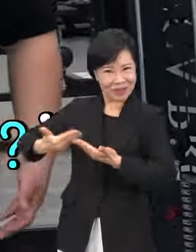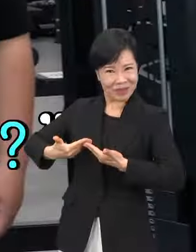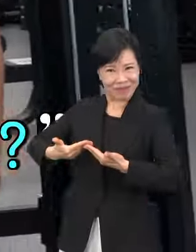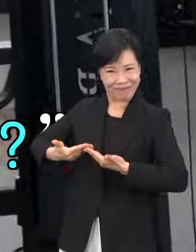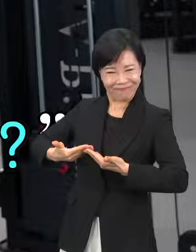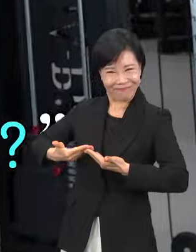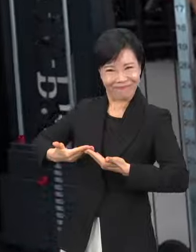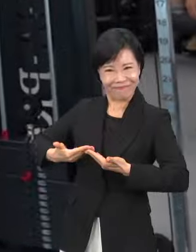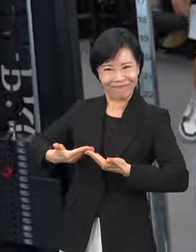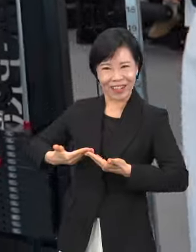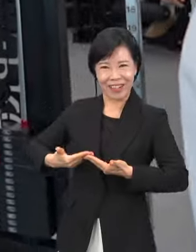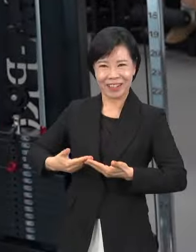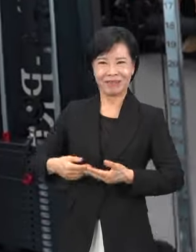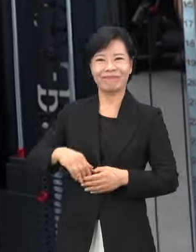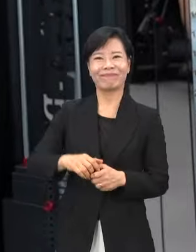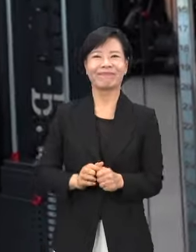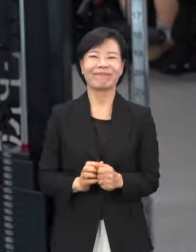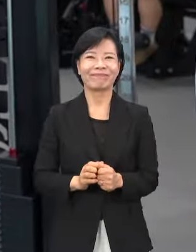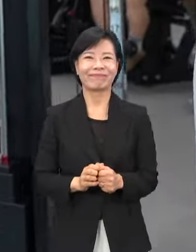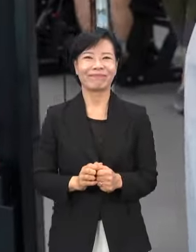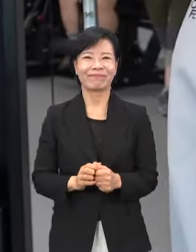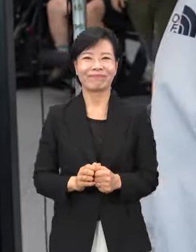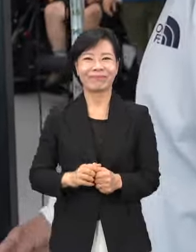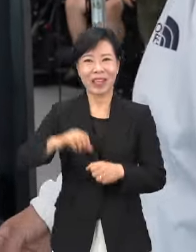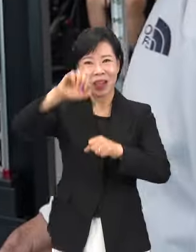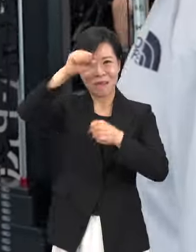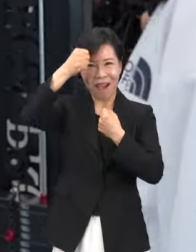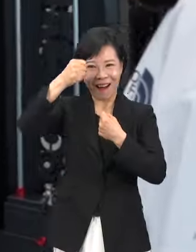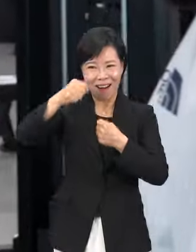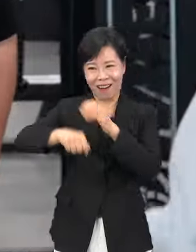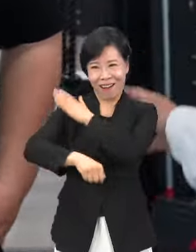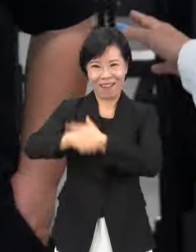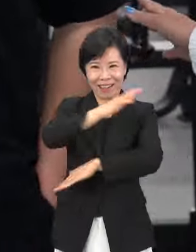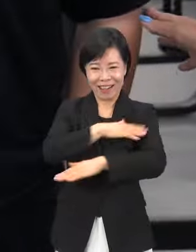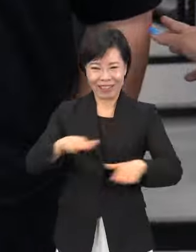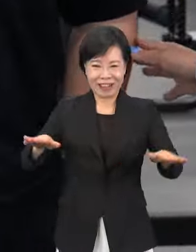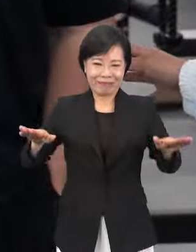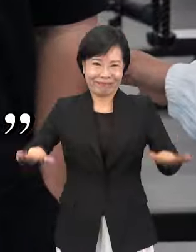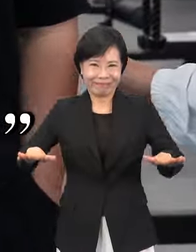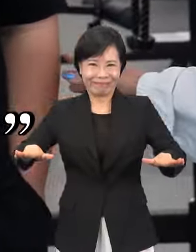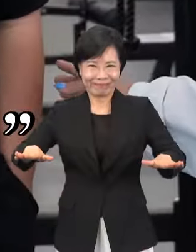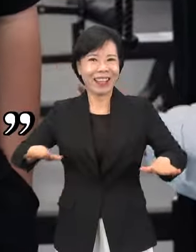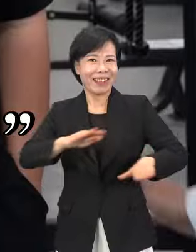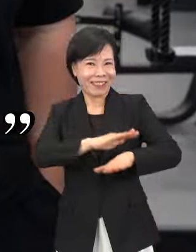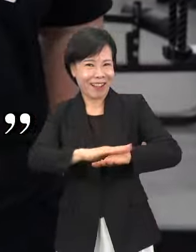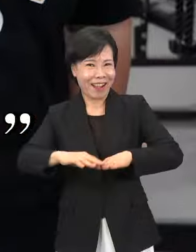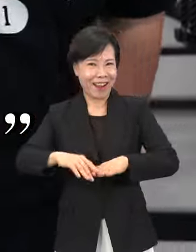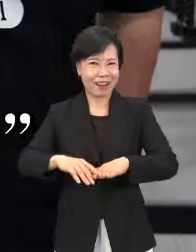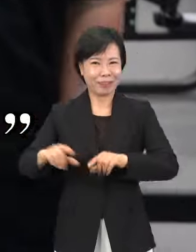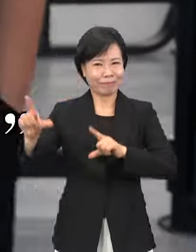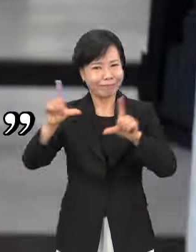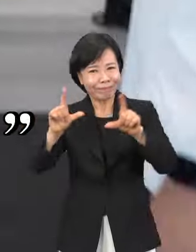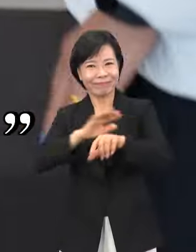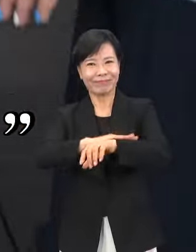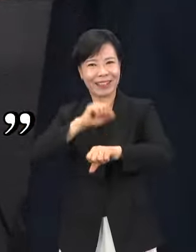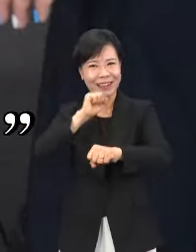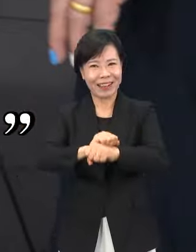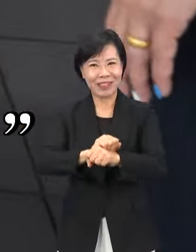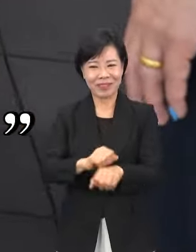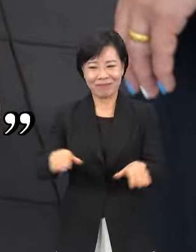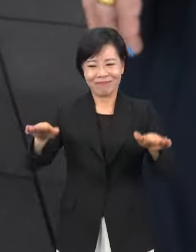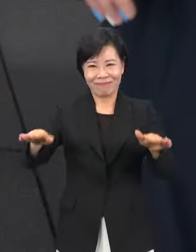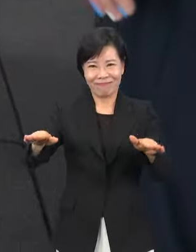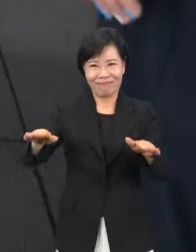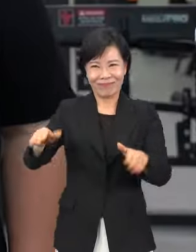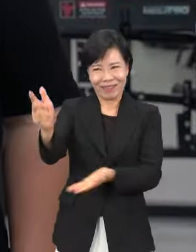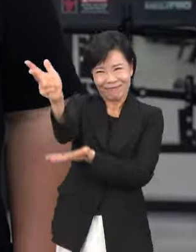네. 어떻게 하면 될까요? 일단 주머니. 일단 다리. 주머니 손 꽂아요? 발은 네. 어깨 넓이만큼. 발은 어깨 넓이. 11자로. 11자로.